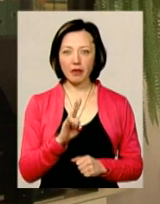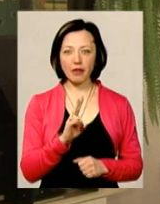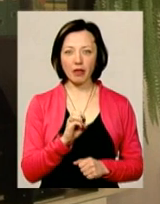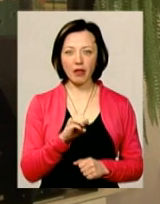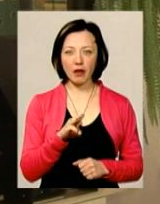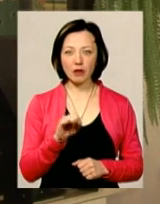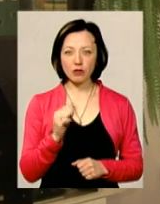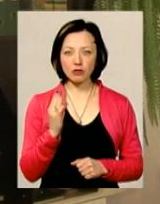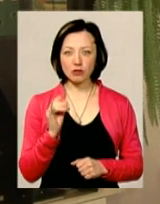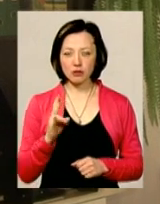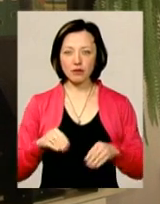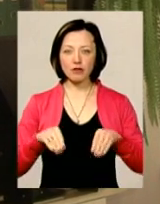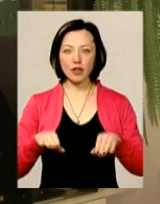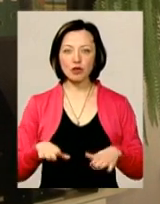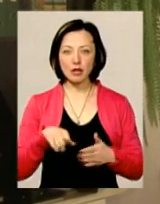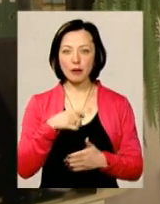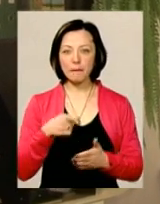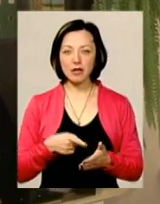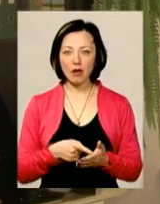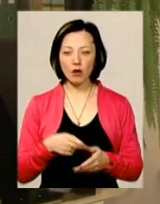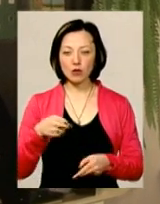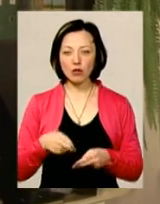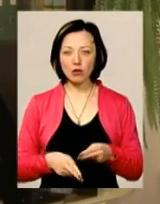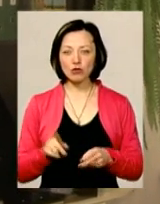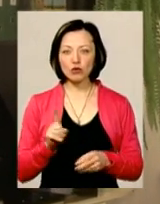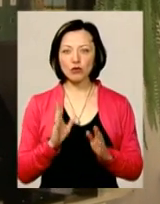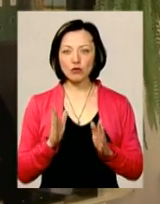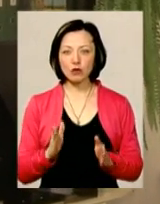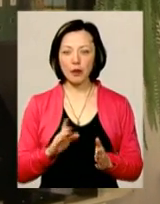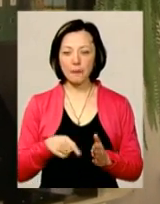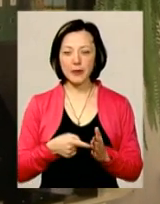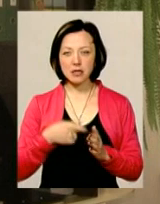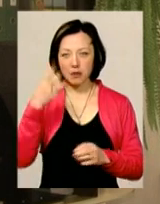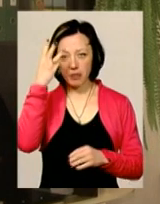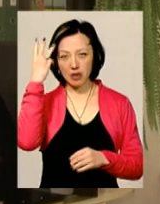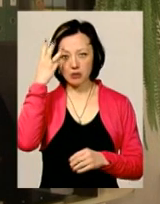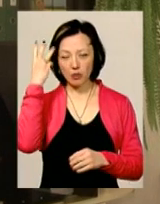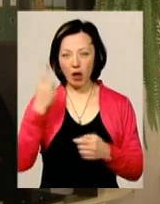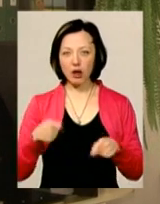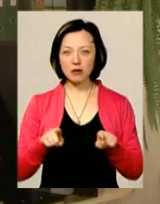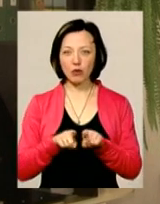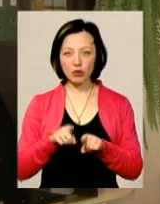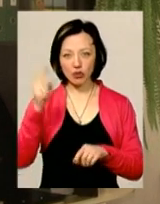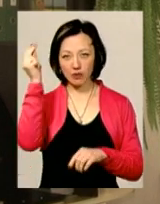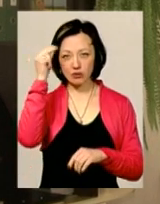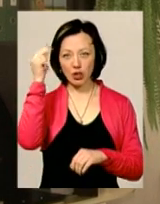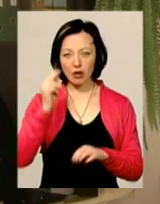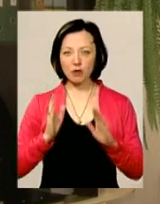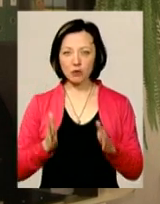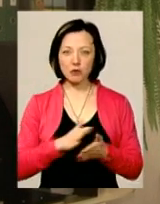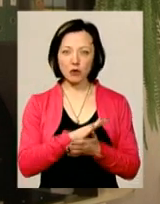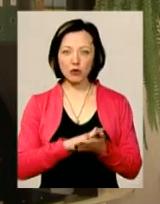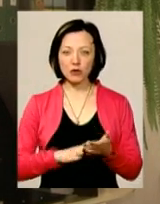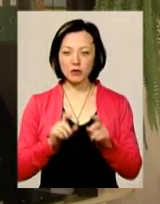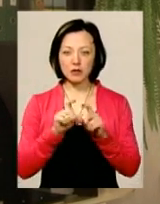Нетішині. Вирішується питання остаточно, що буде у місті Хмельницькому, а також навчання буде продовжено